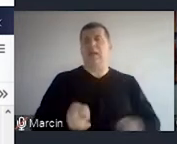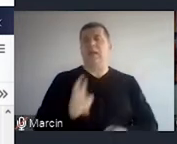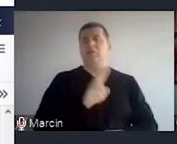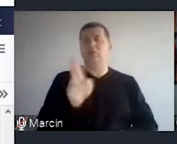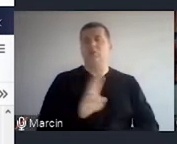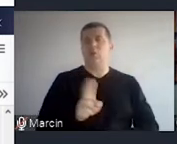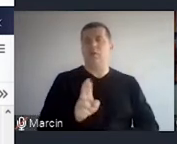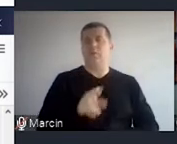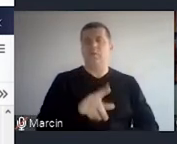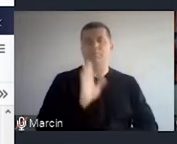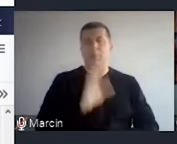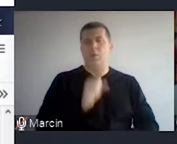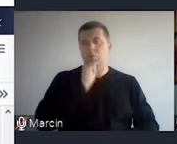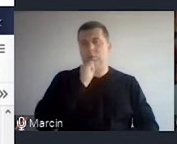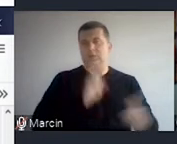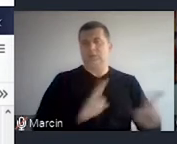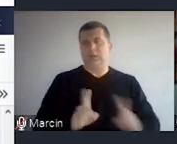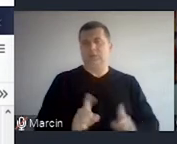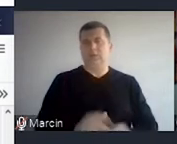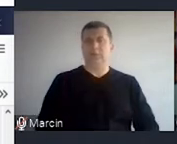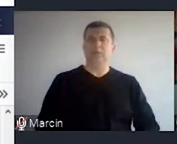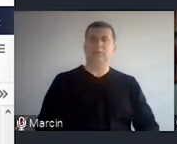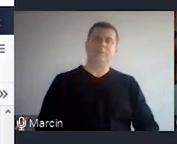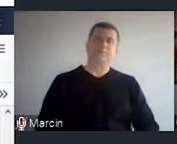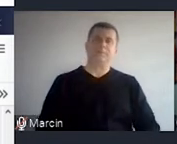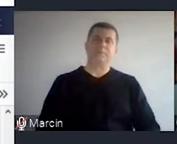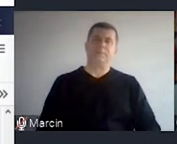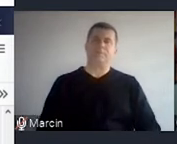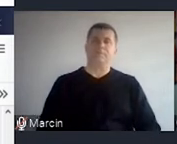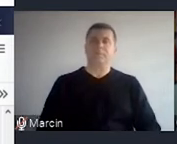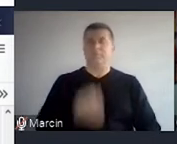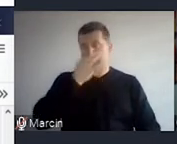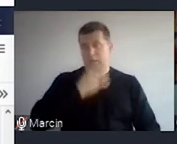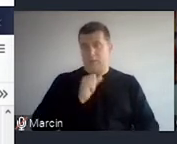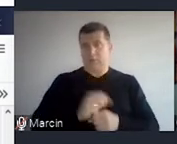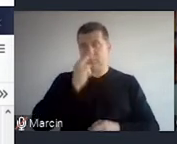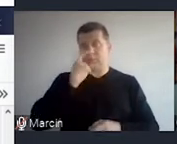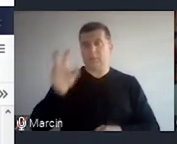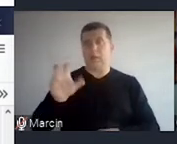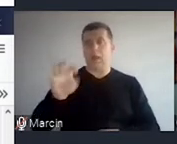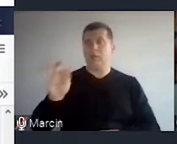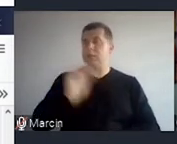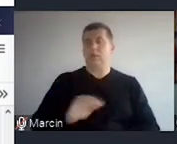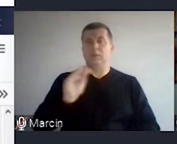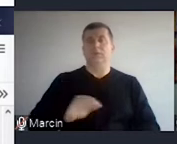takim projekcie będzie miało ogromne znaczenie. Spójrzmy, czy już jest pytanie. Jeszcze nie.